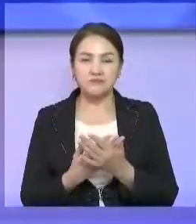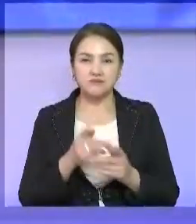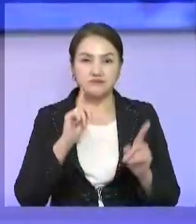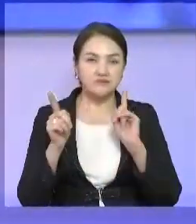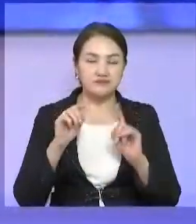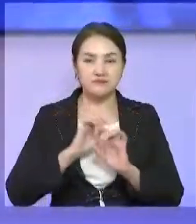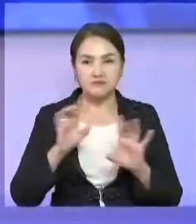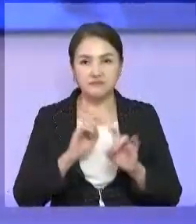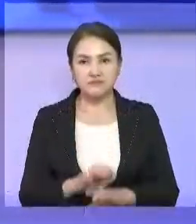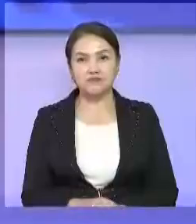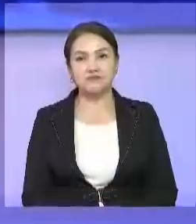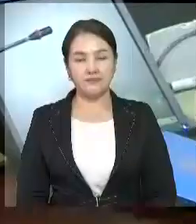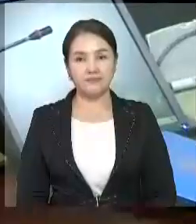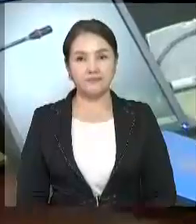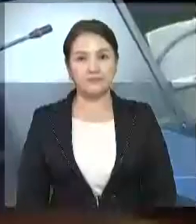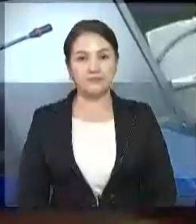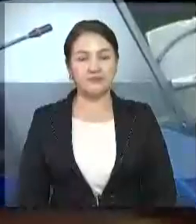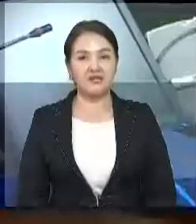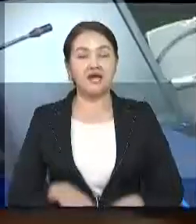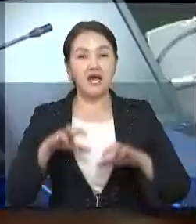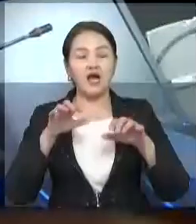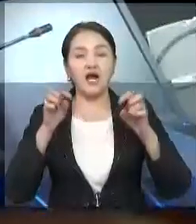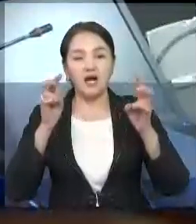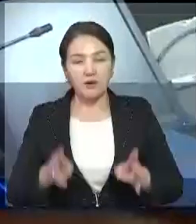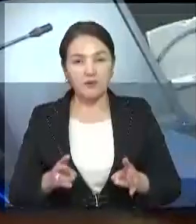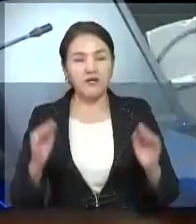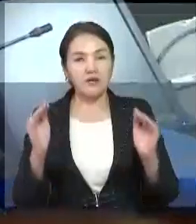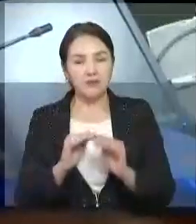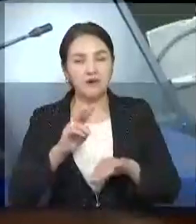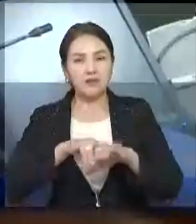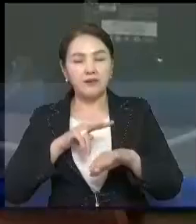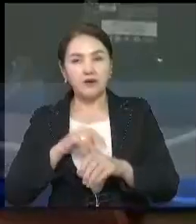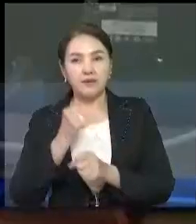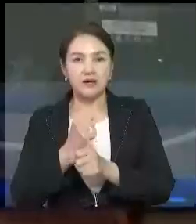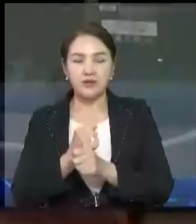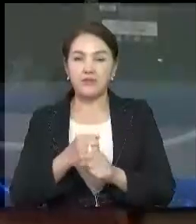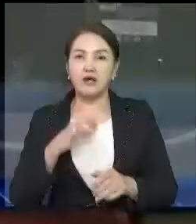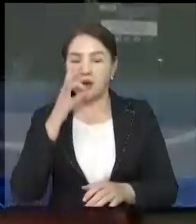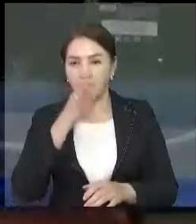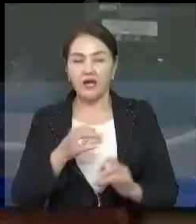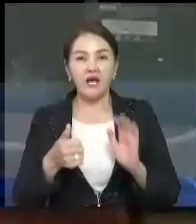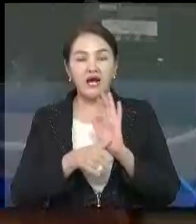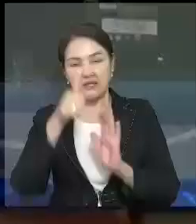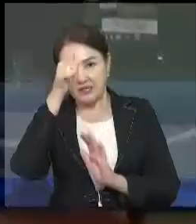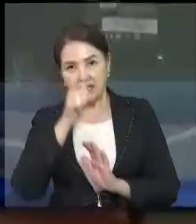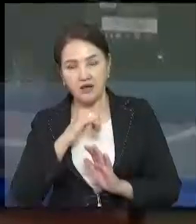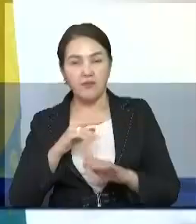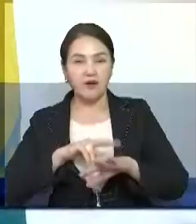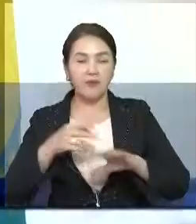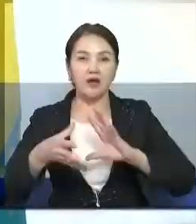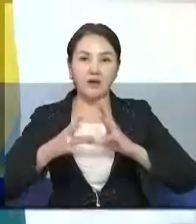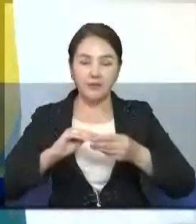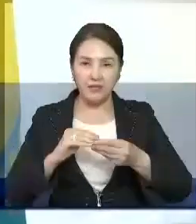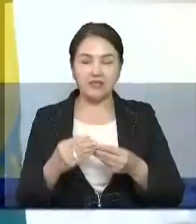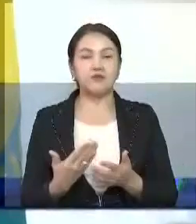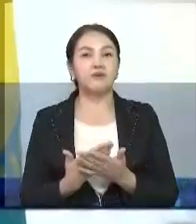жиынында баяндады. Қылмыстың азаюы тәртіп сақшыларының қырағы жұмысының нәтижесі. Алтайды қорытындылаған аймақ полицейлерінің